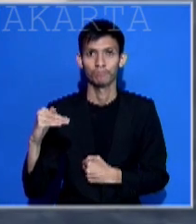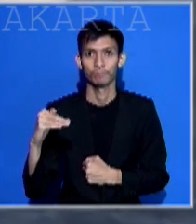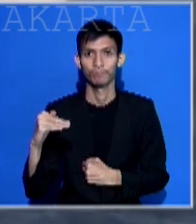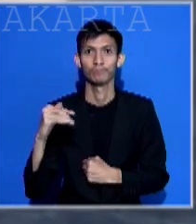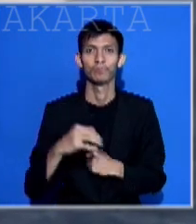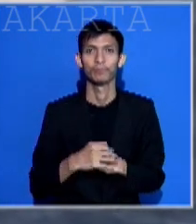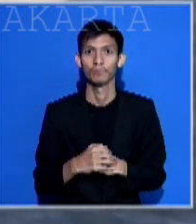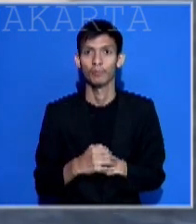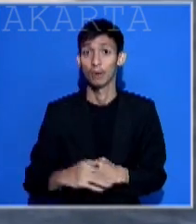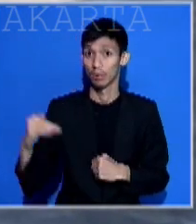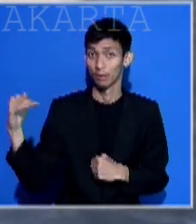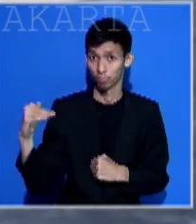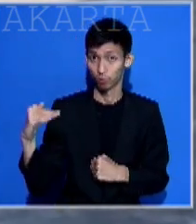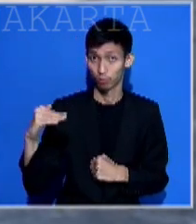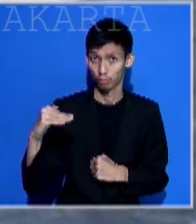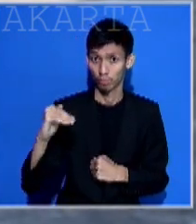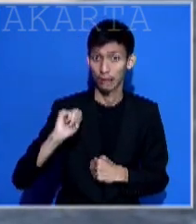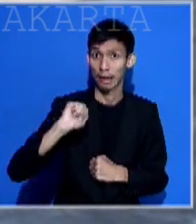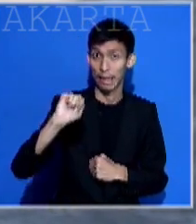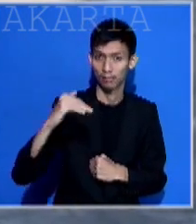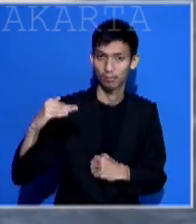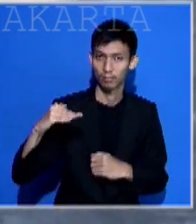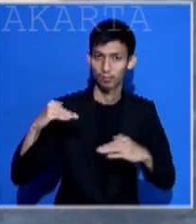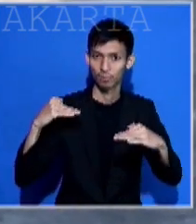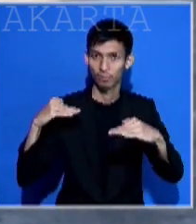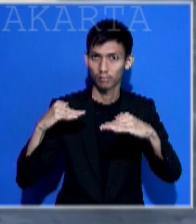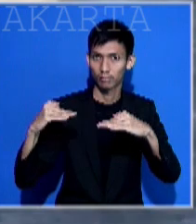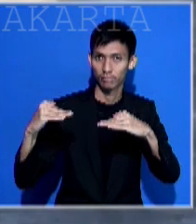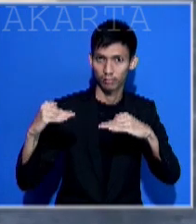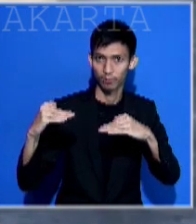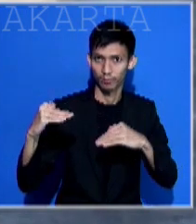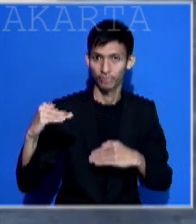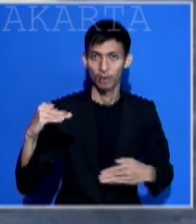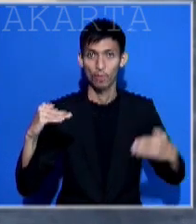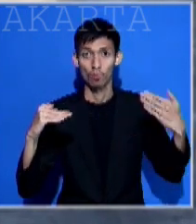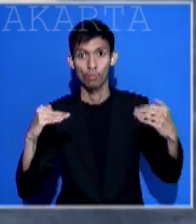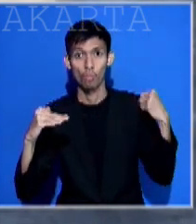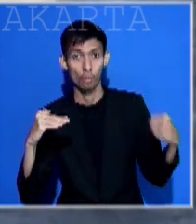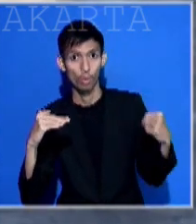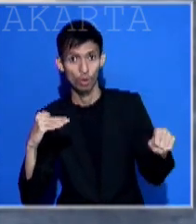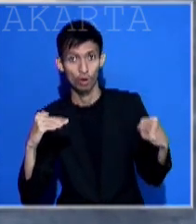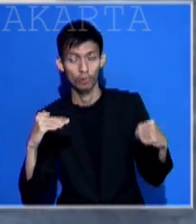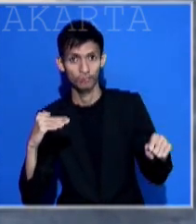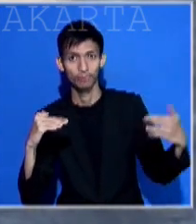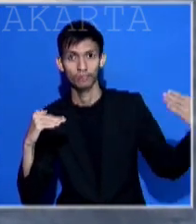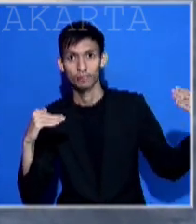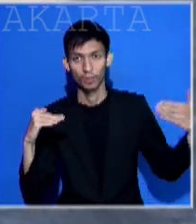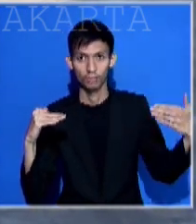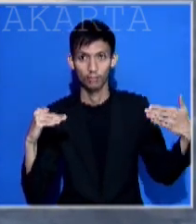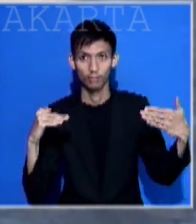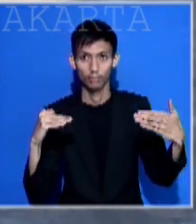melaju terlalu ke kanan atau melewati batas terlalu kanan, kemudian menabrak sepeda motor Honda